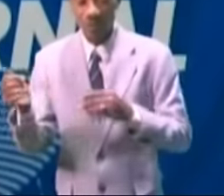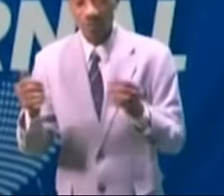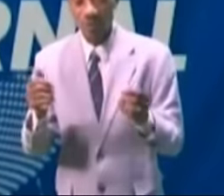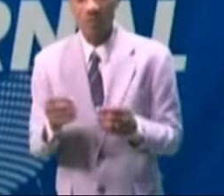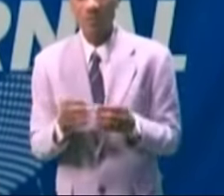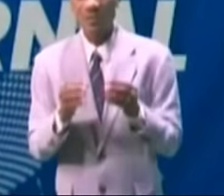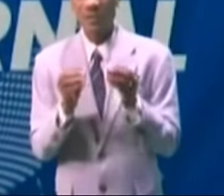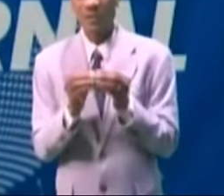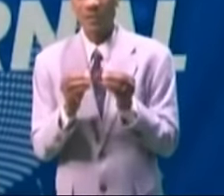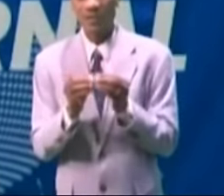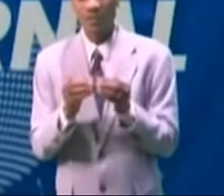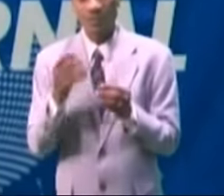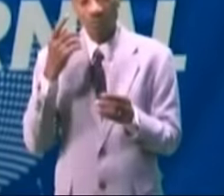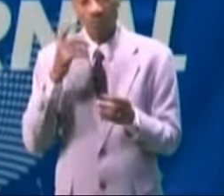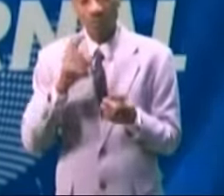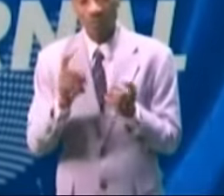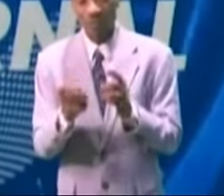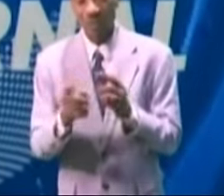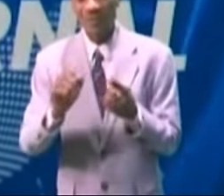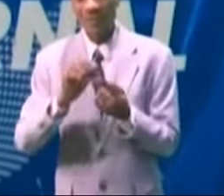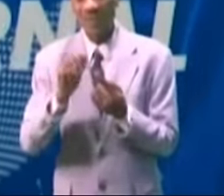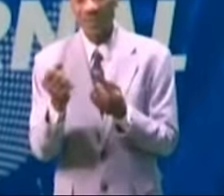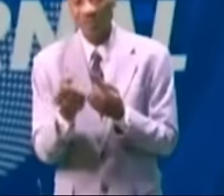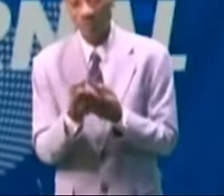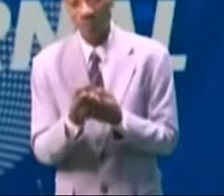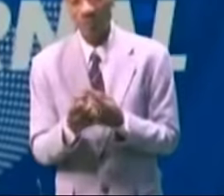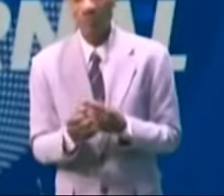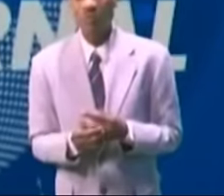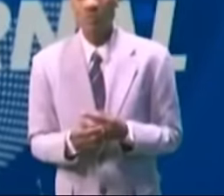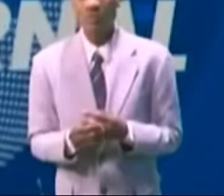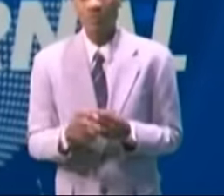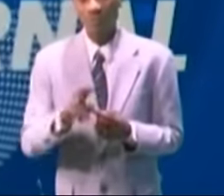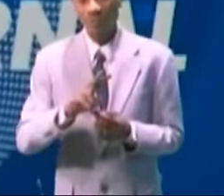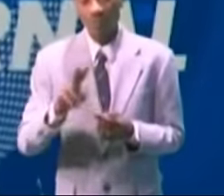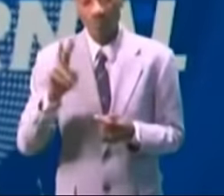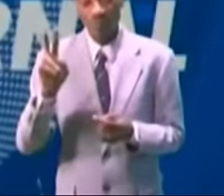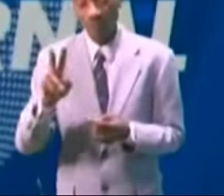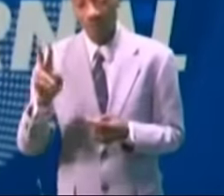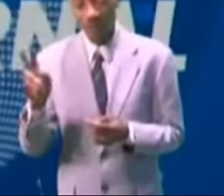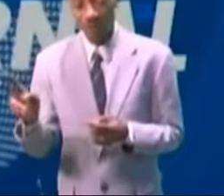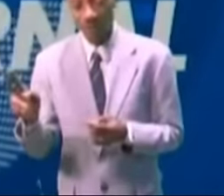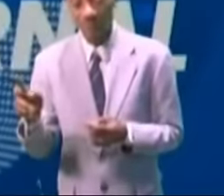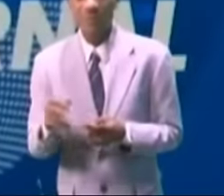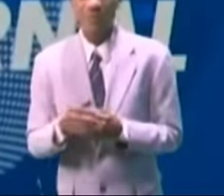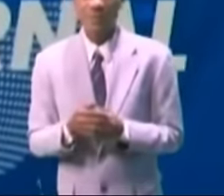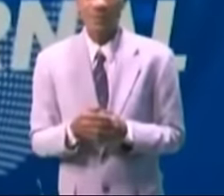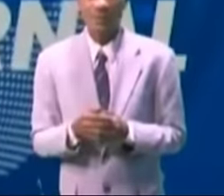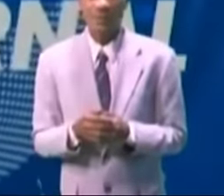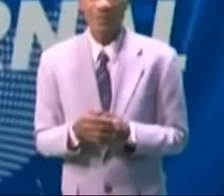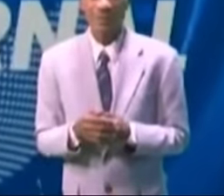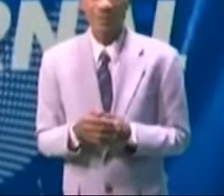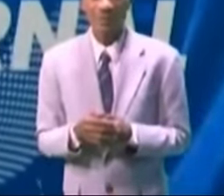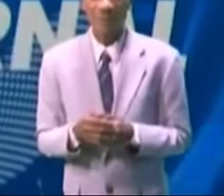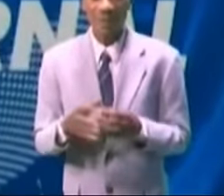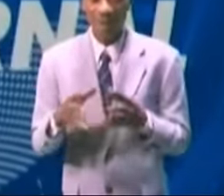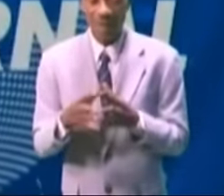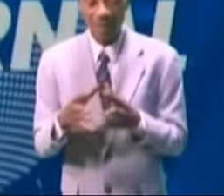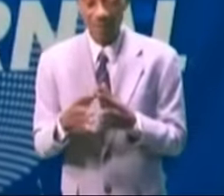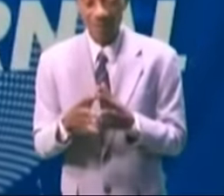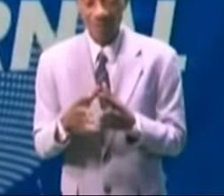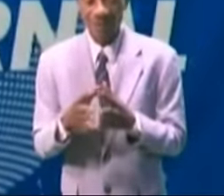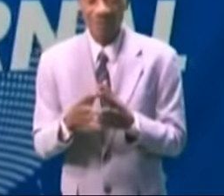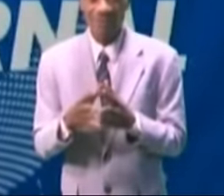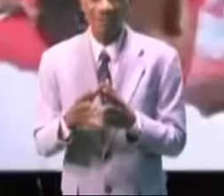projet du rapport des litiers 2022 à Goma. C'est un reportage de Fabrice Lukeka et Emmanuel Balolemouami de la RTNC